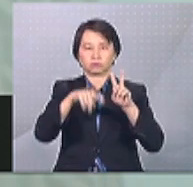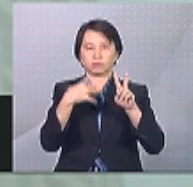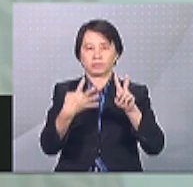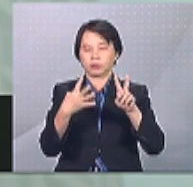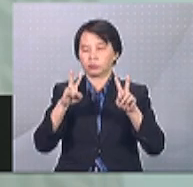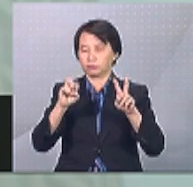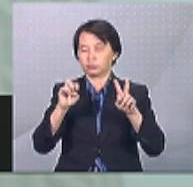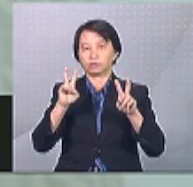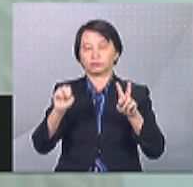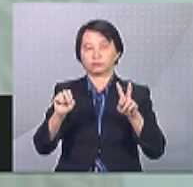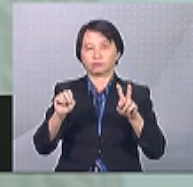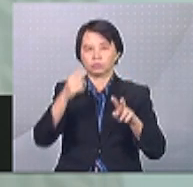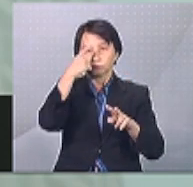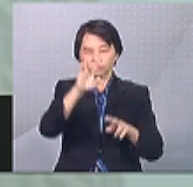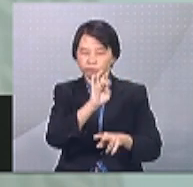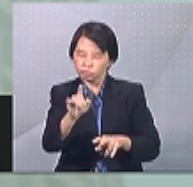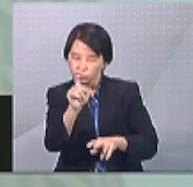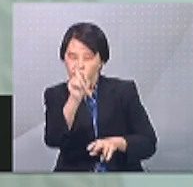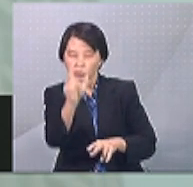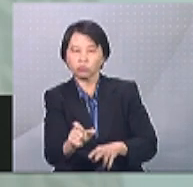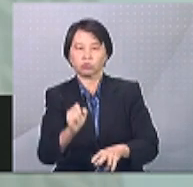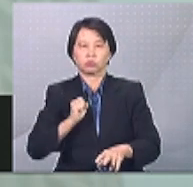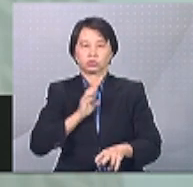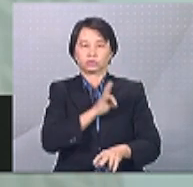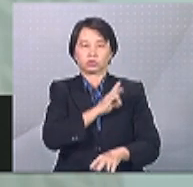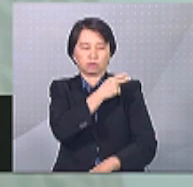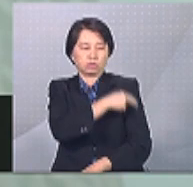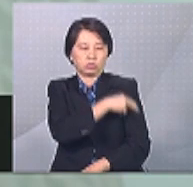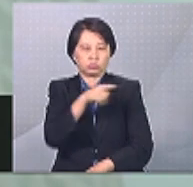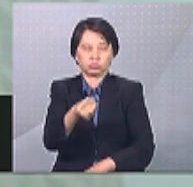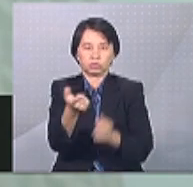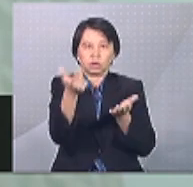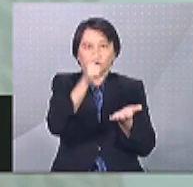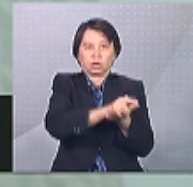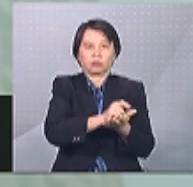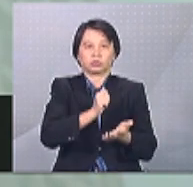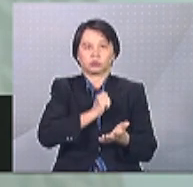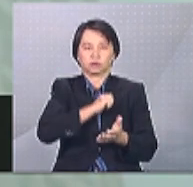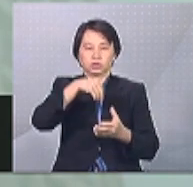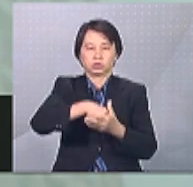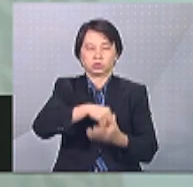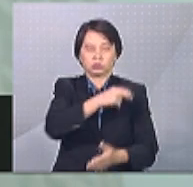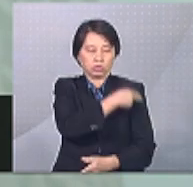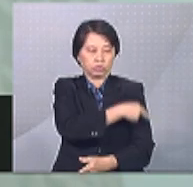April 2020 bagi salah seorang kaki tangan hospital yang melapor diri di Hospital Queen